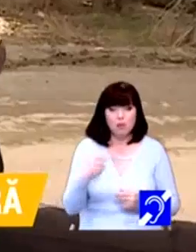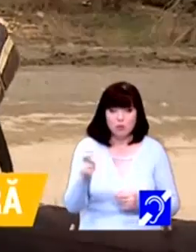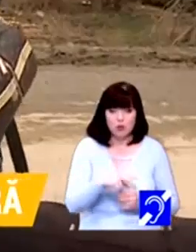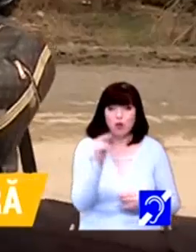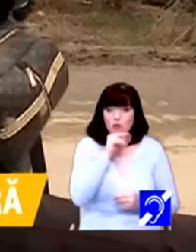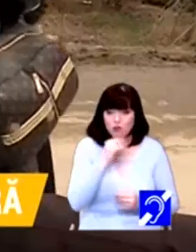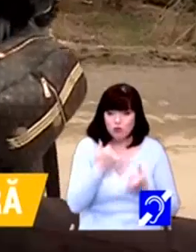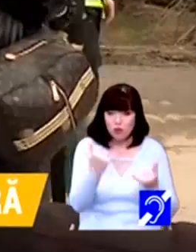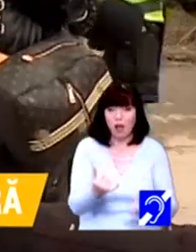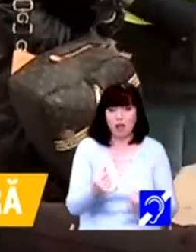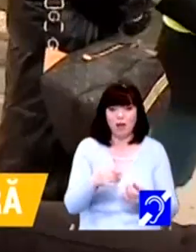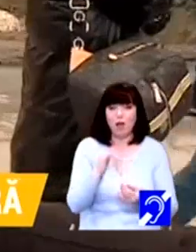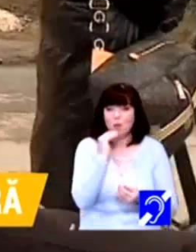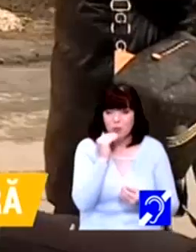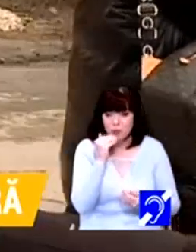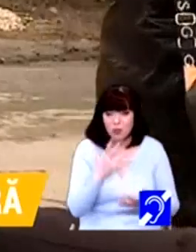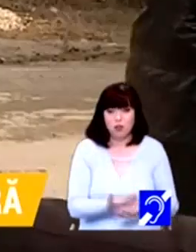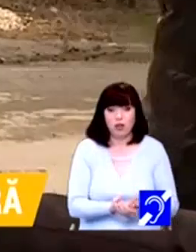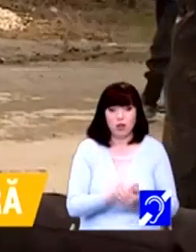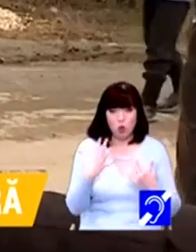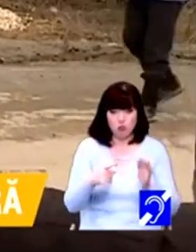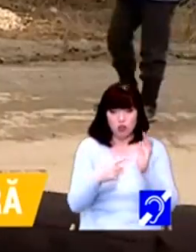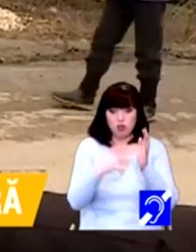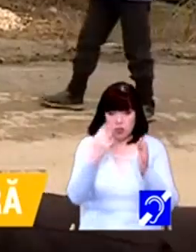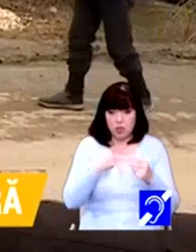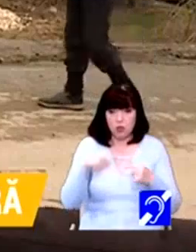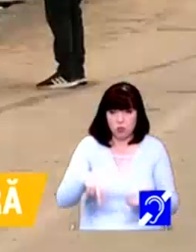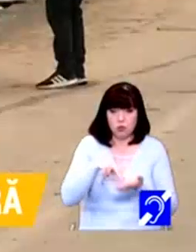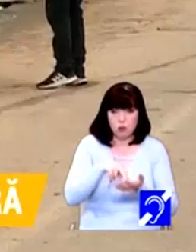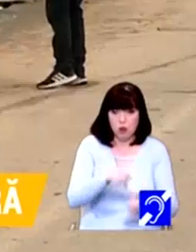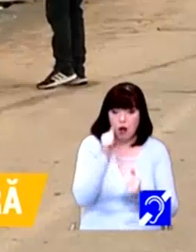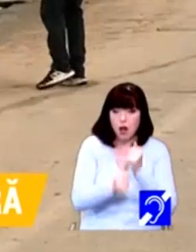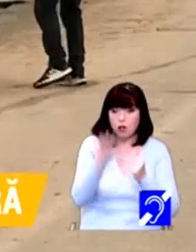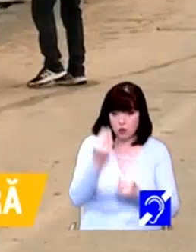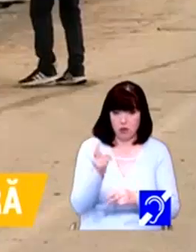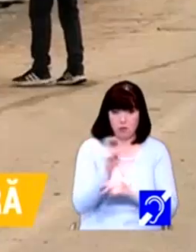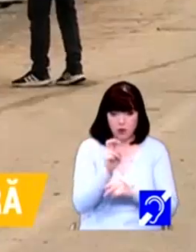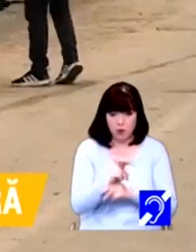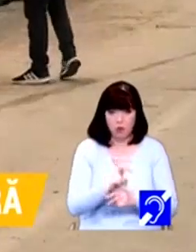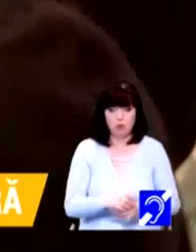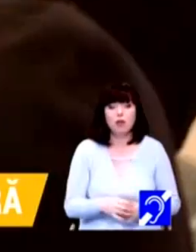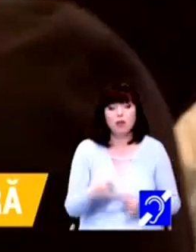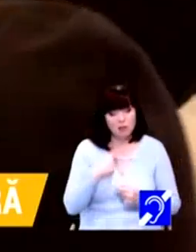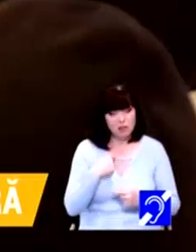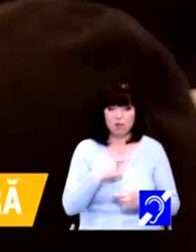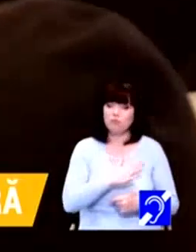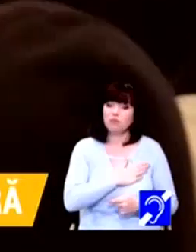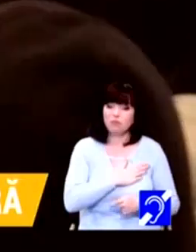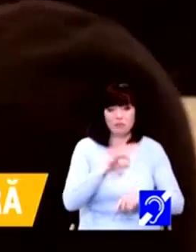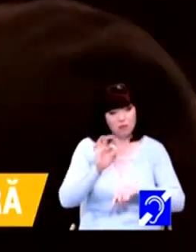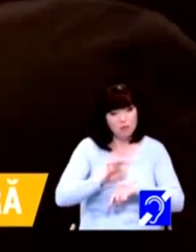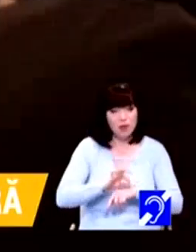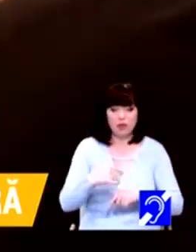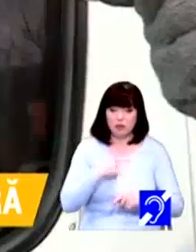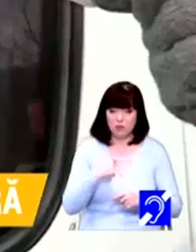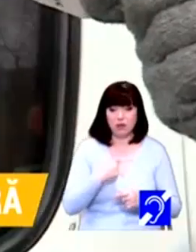tartine, am venit, deja suntem, mi se pare că a 6-a zi, de când în toată ziua venim aici. Ne doare pentru Ucraina, ne doare